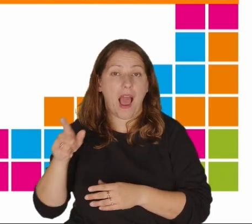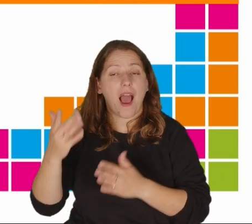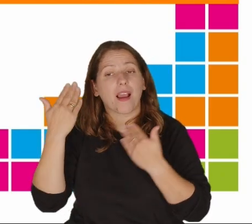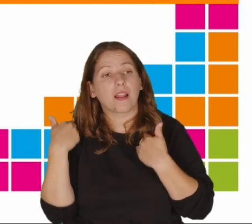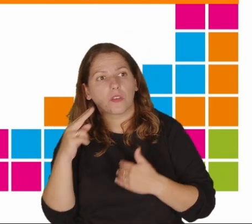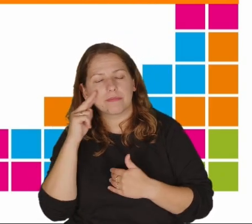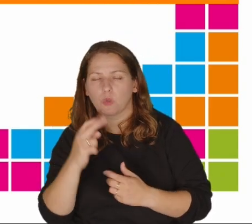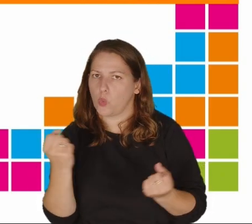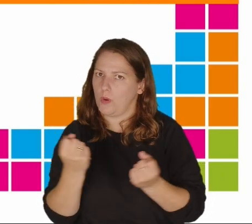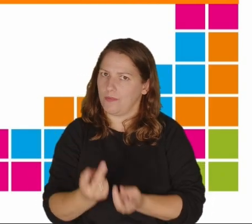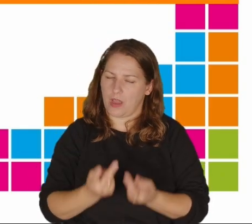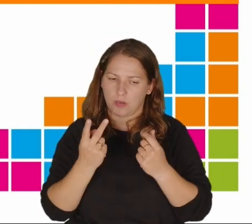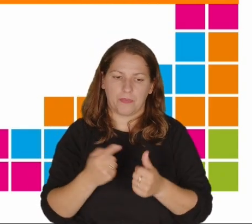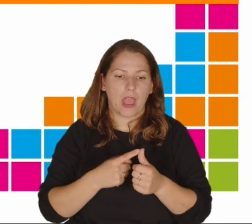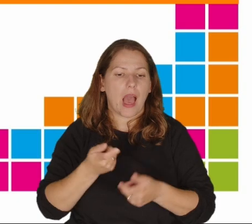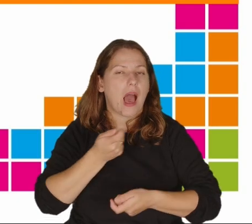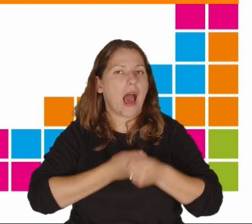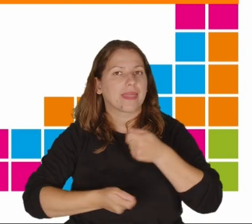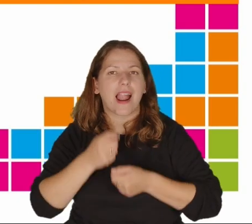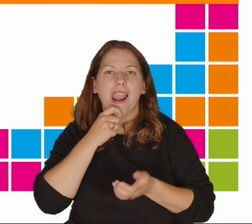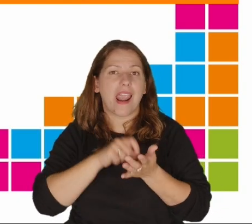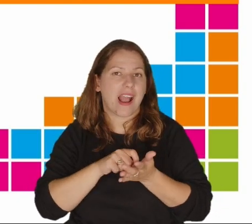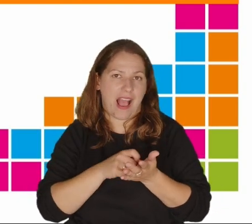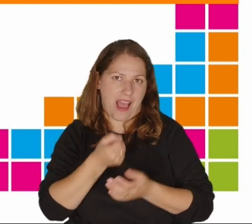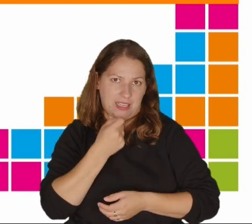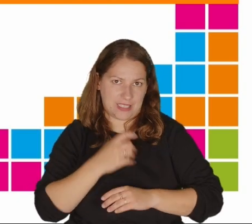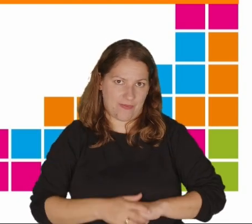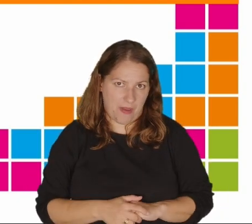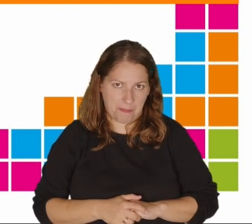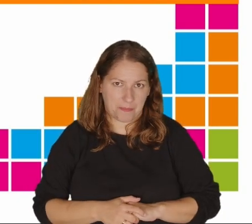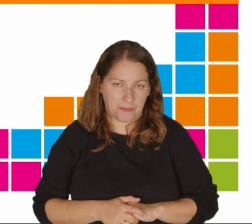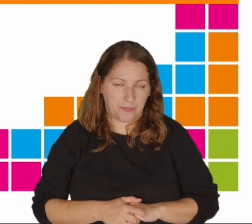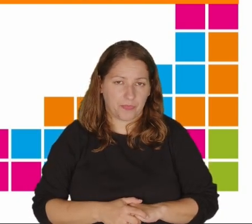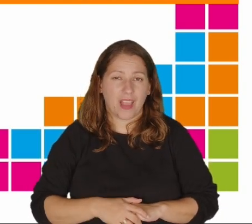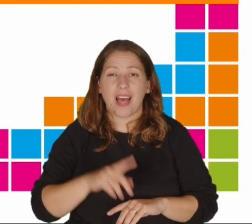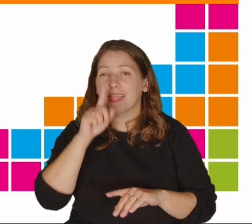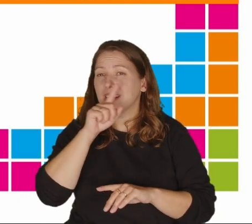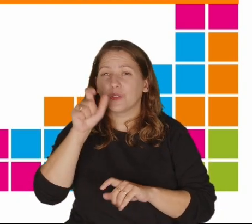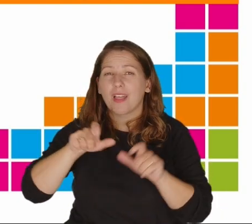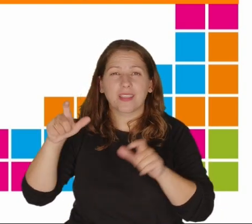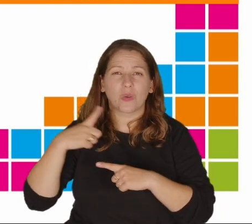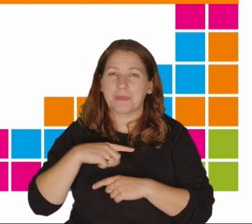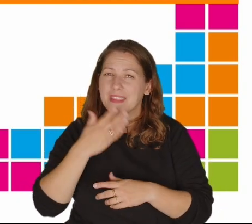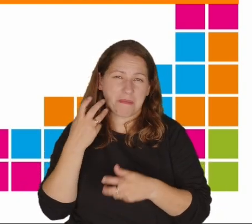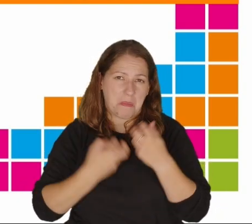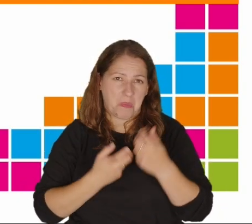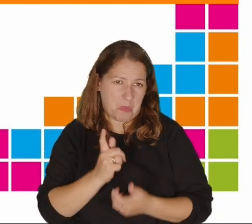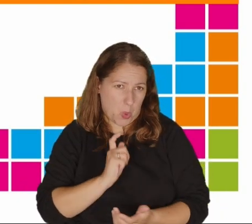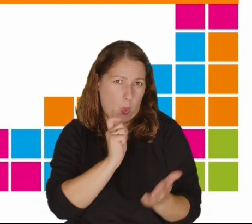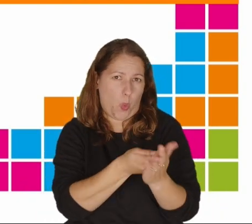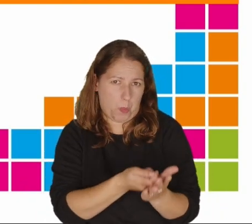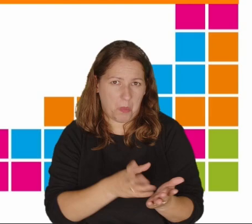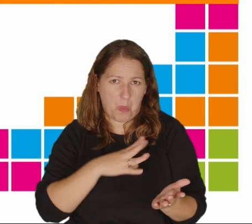ważne. Po pierwsze, to jest handel lekami. Osoby nastoletnie nie mają problemów z